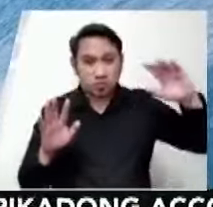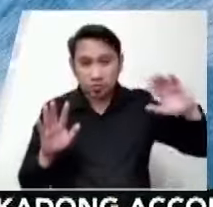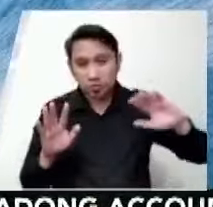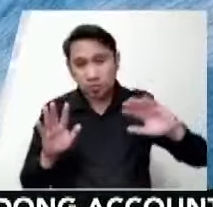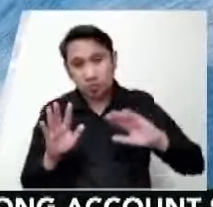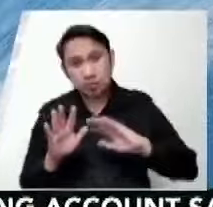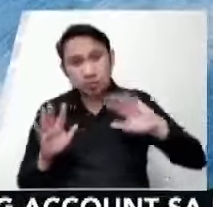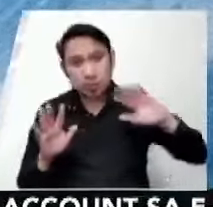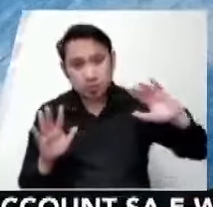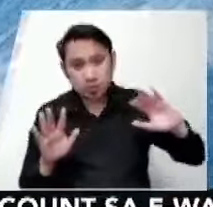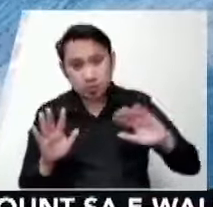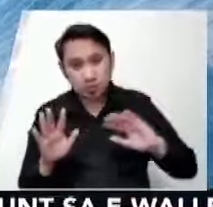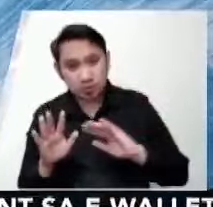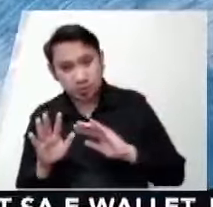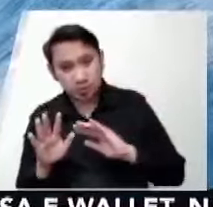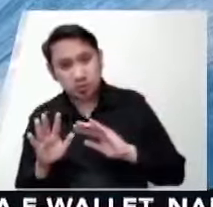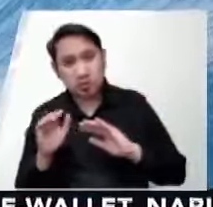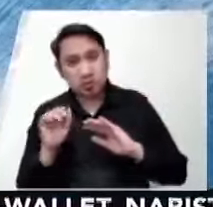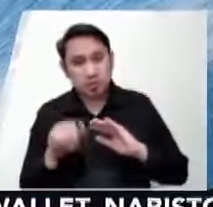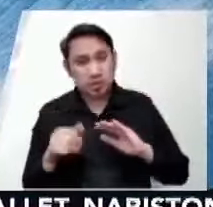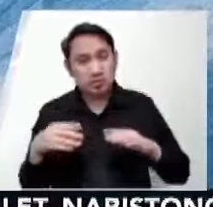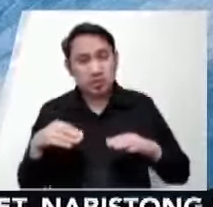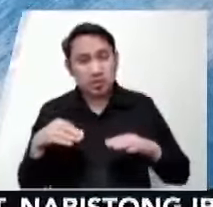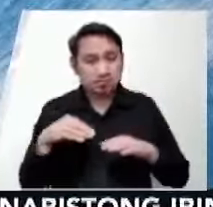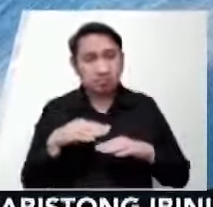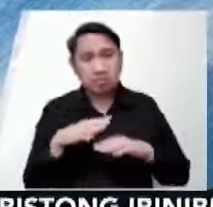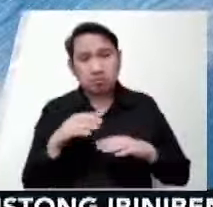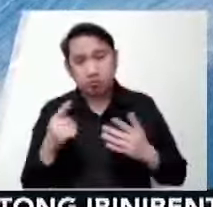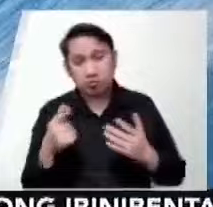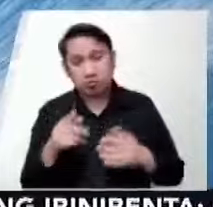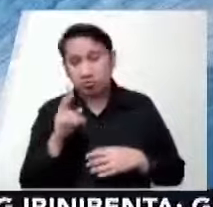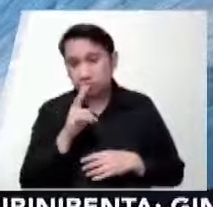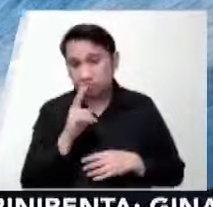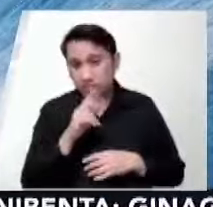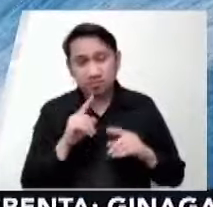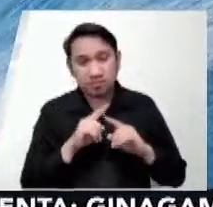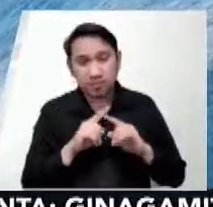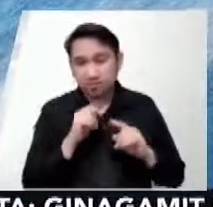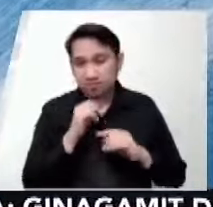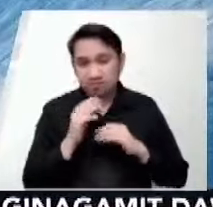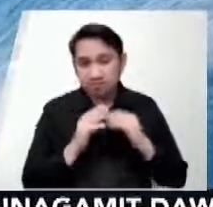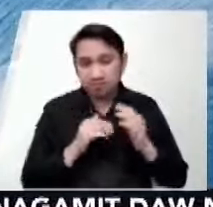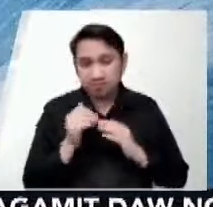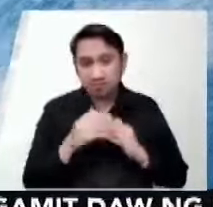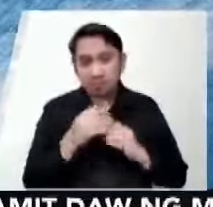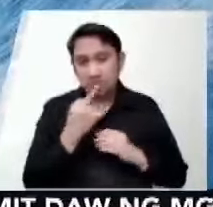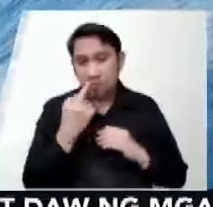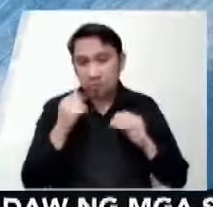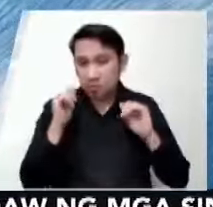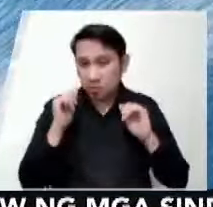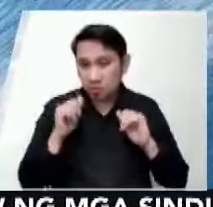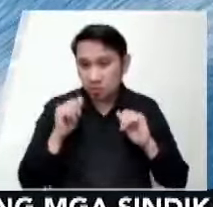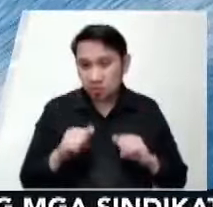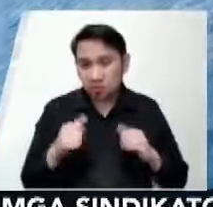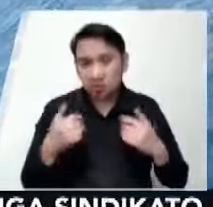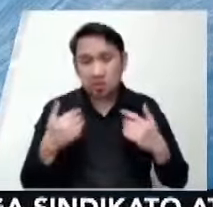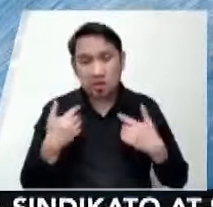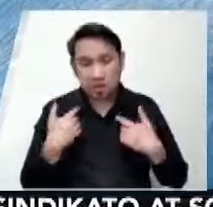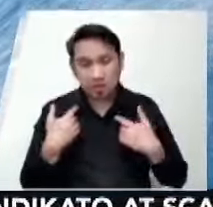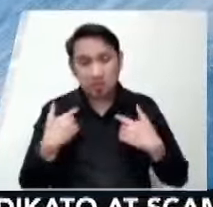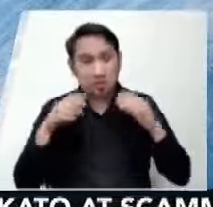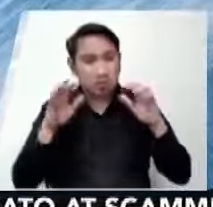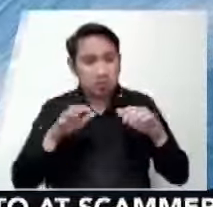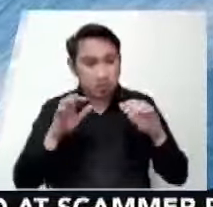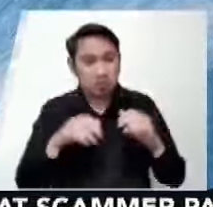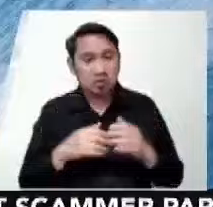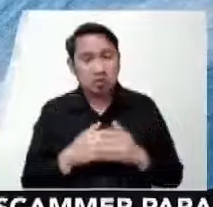na nakakaapekto sa Luzon at Visayas. Pero huwag magpakakampante dahil posible rin niyang magdala ng pag-ulan. Sa pagsasalubong ng